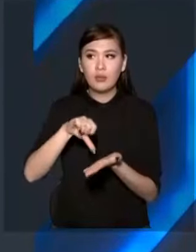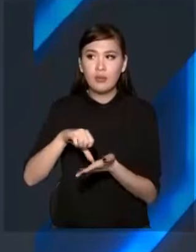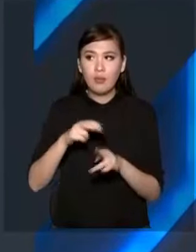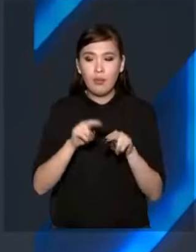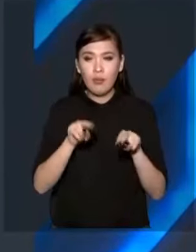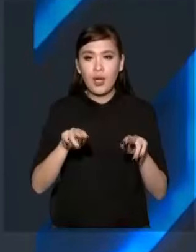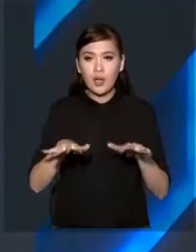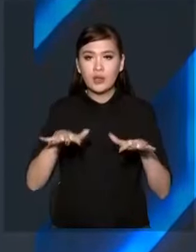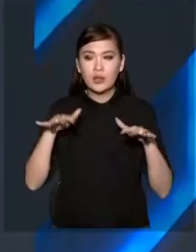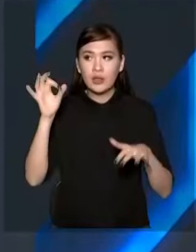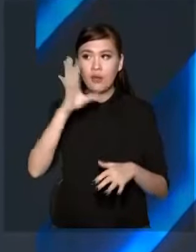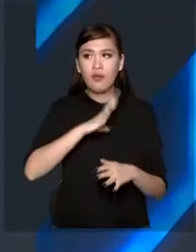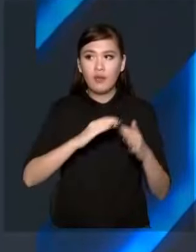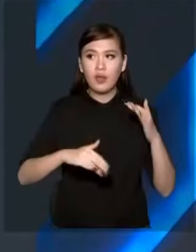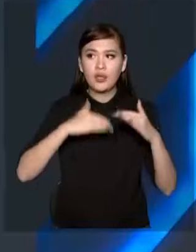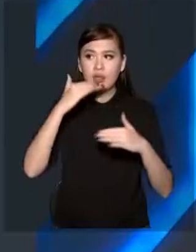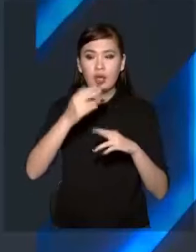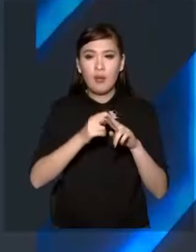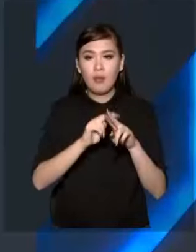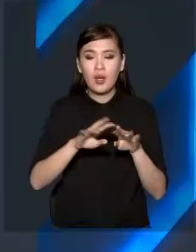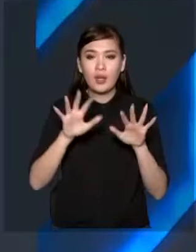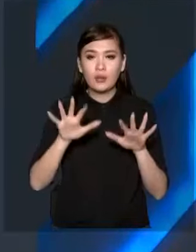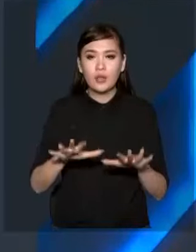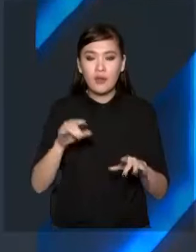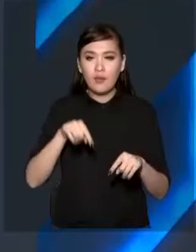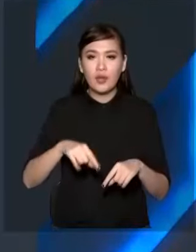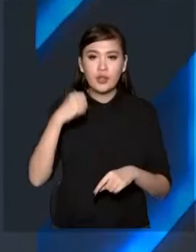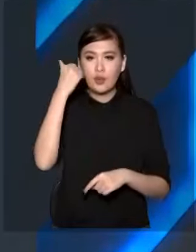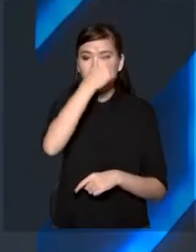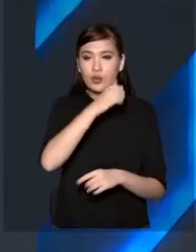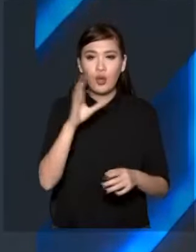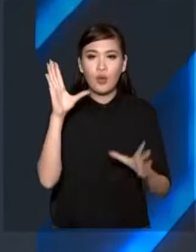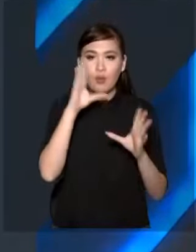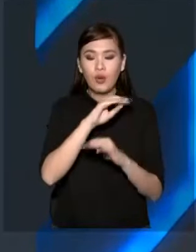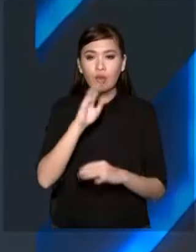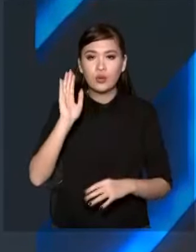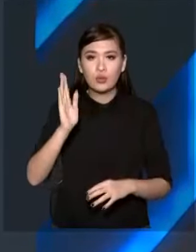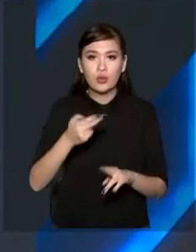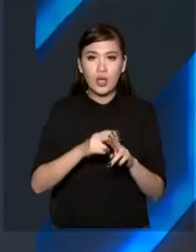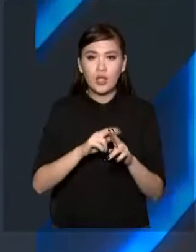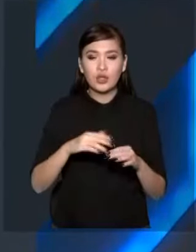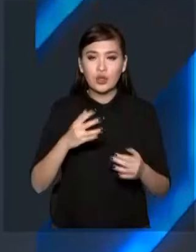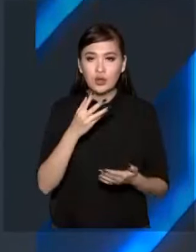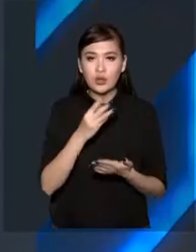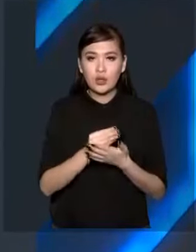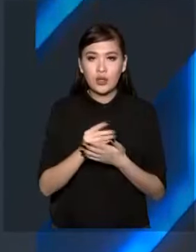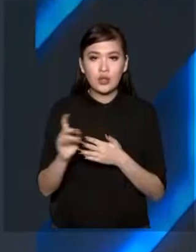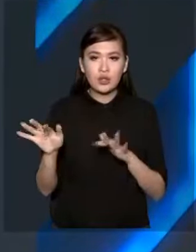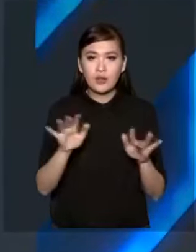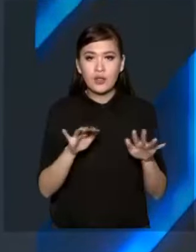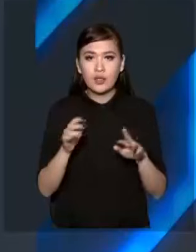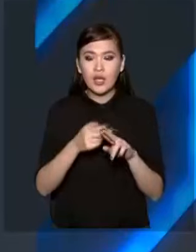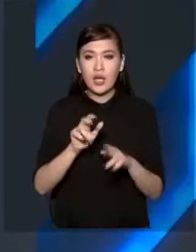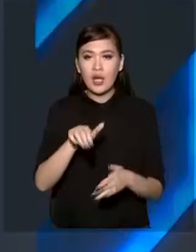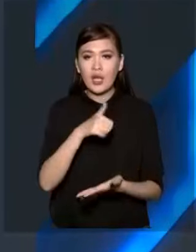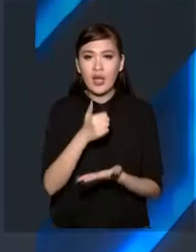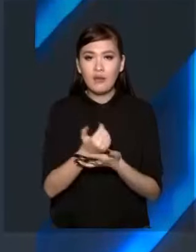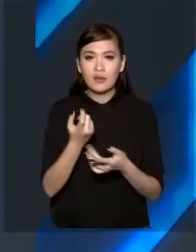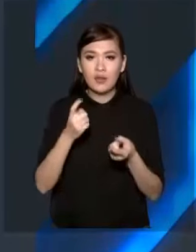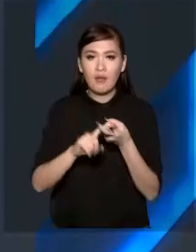на место в Верхней палате парламента с этого года смогут претендовать теперь и самовыдвиженцы. Главное –